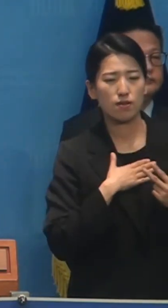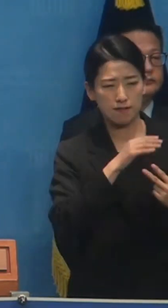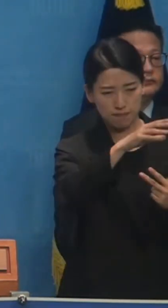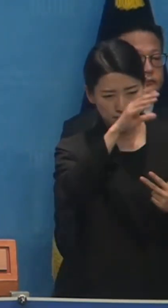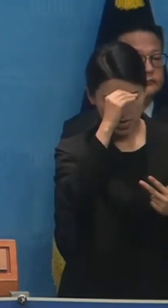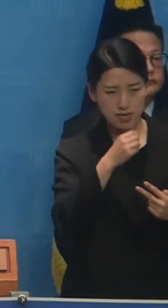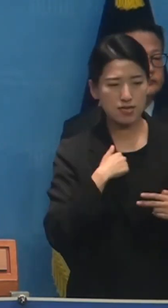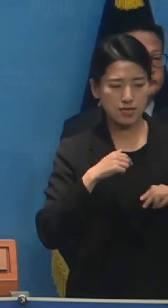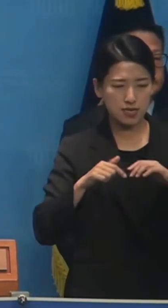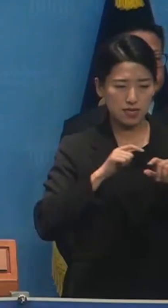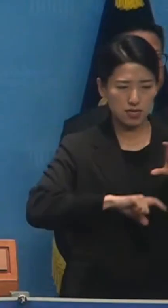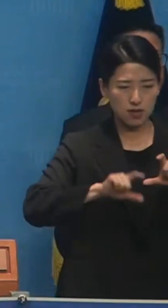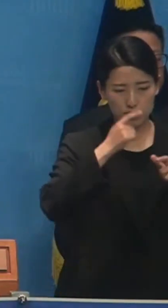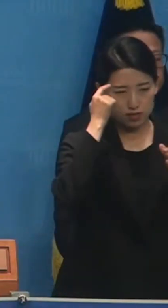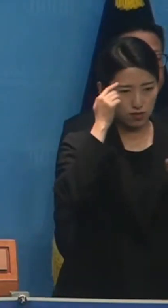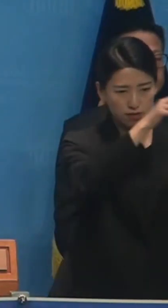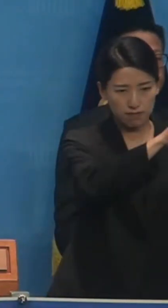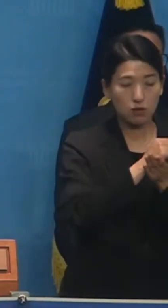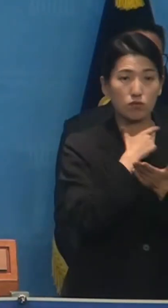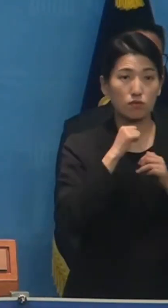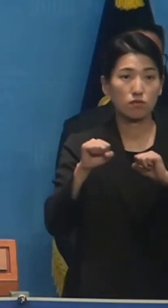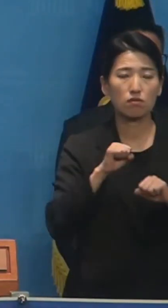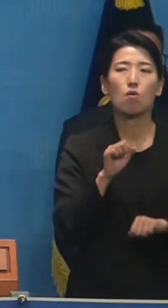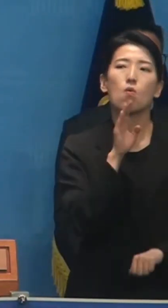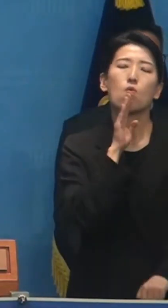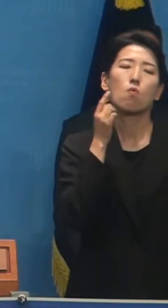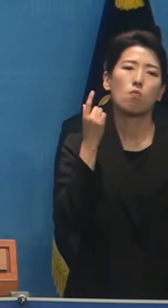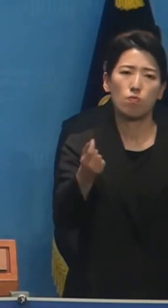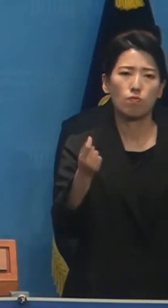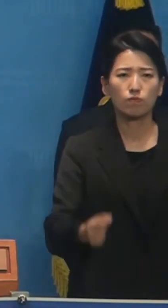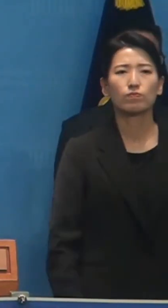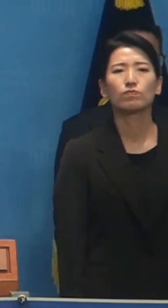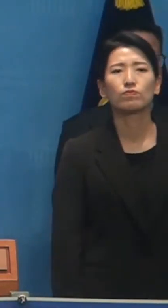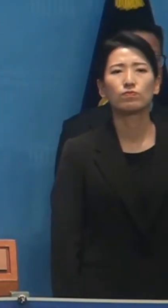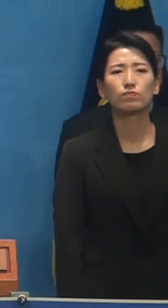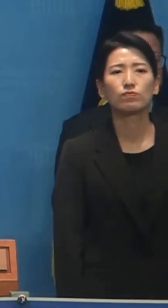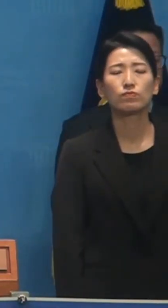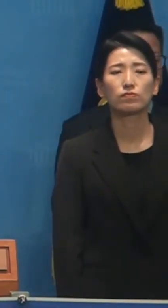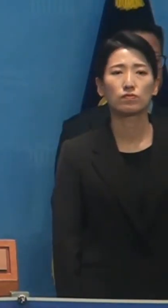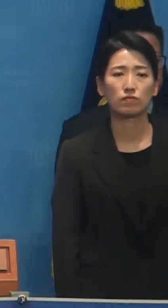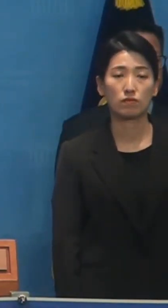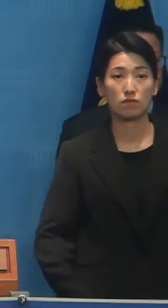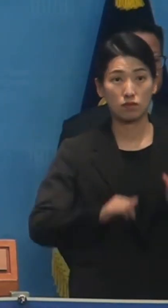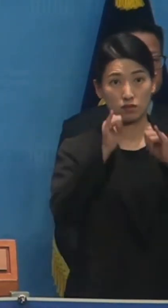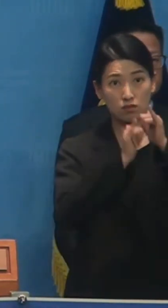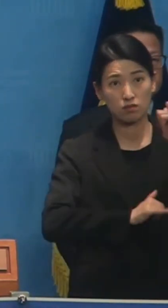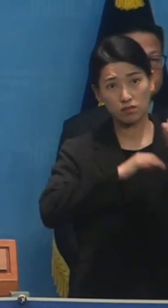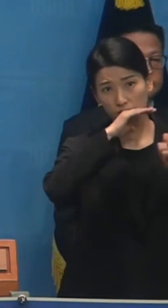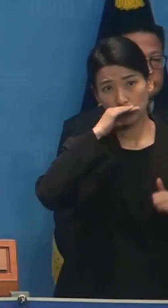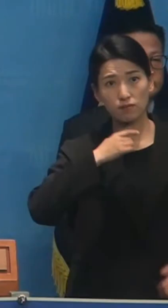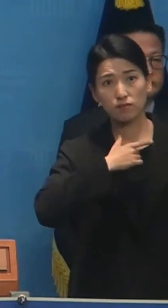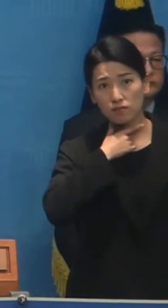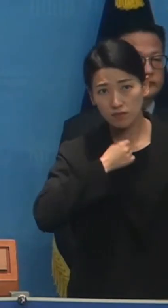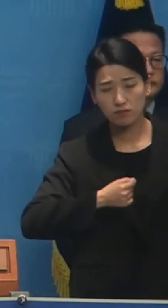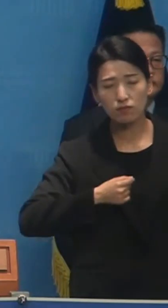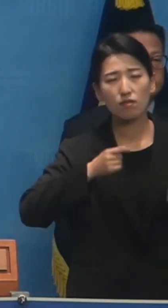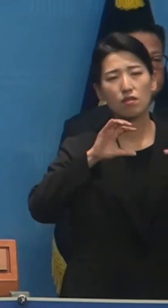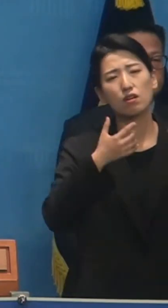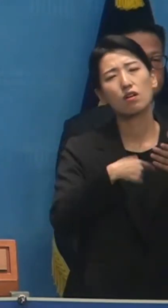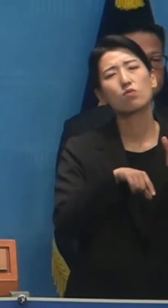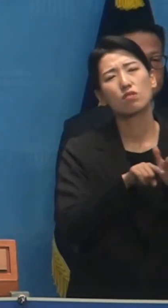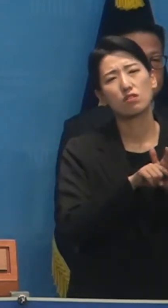정부가 들어선다면 이 나라를 위해서 헌신하신 분들에 대해서 명예를 회복하고